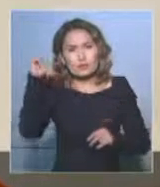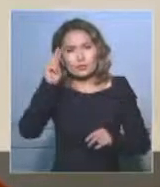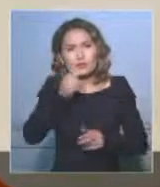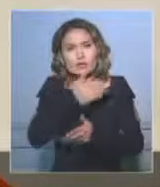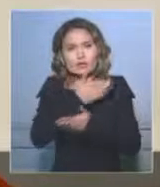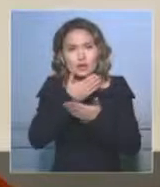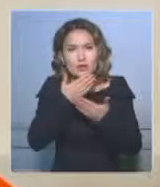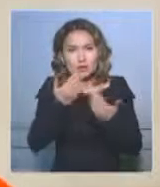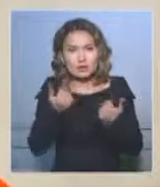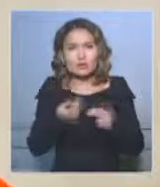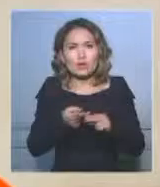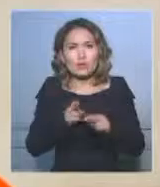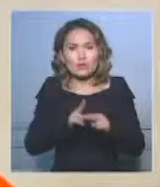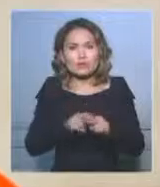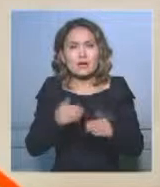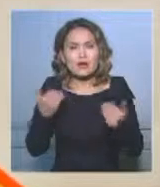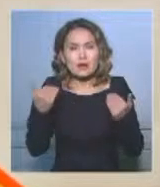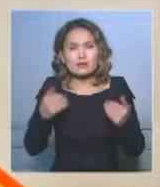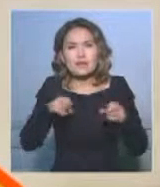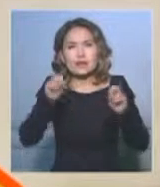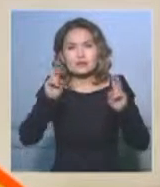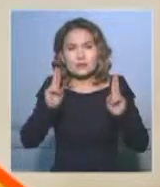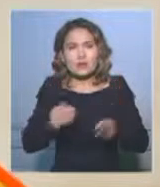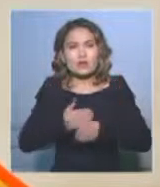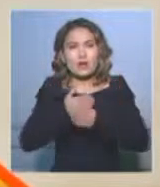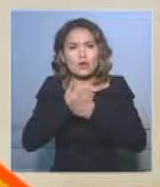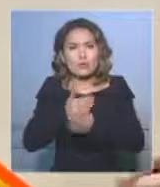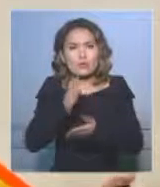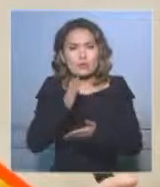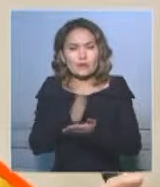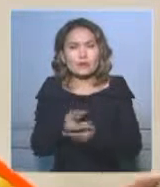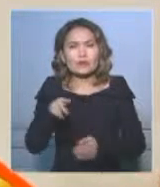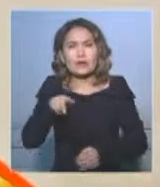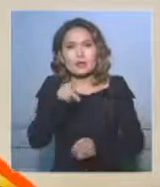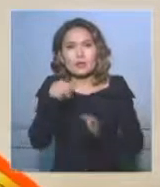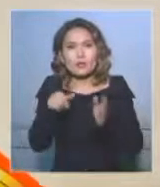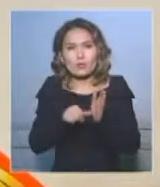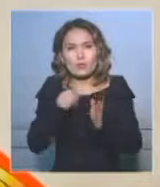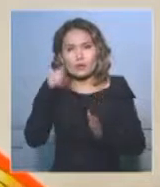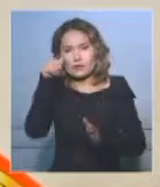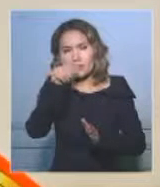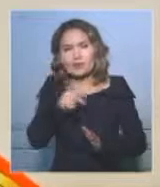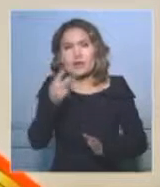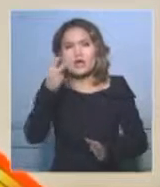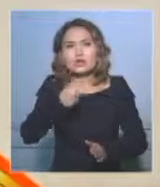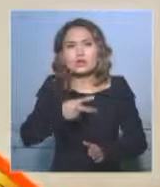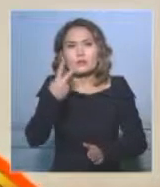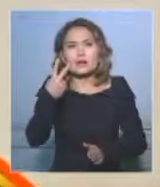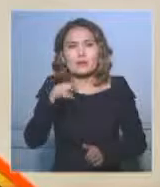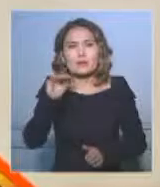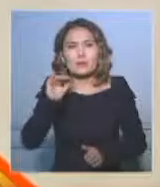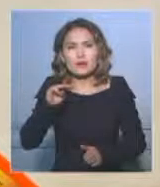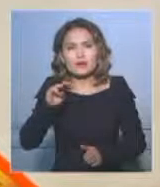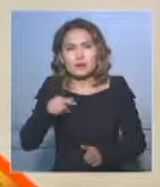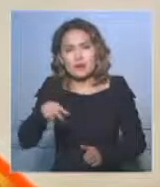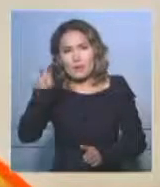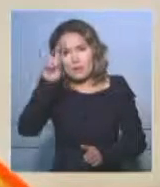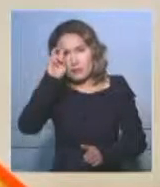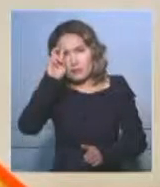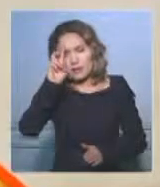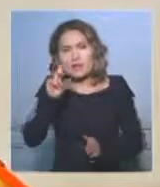жылдық оқу 19 мемлекет төлейді. Стипендиясы қазір биылғы 2016 жылдан бастап 22 мың теңгенің көлемінде оны мемлекет